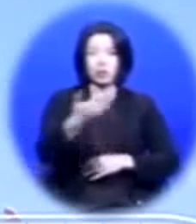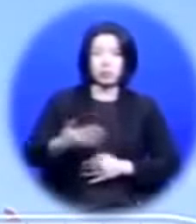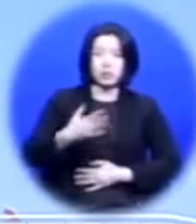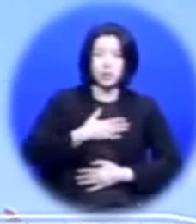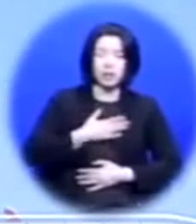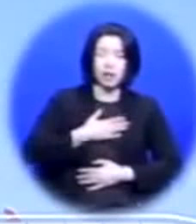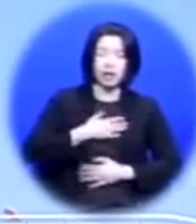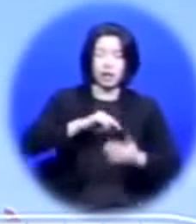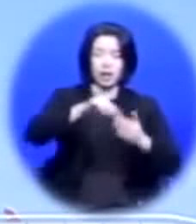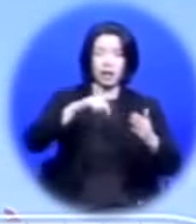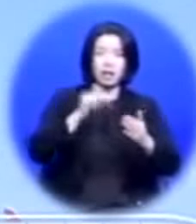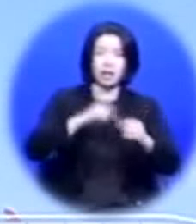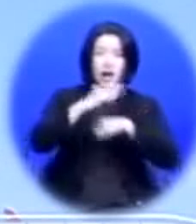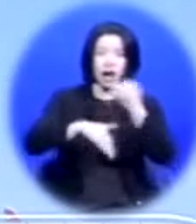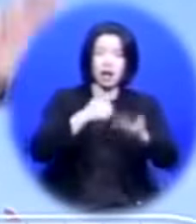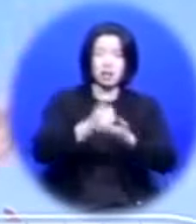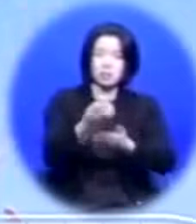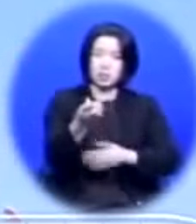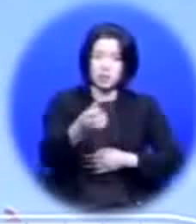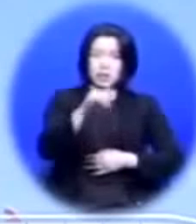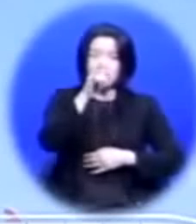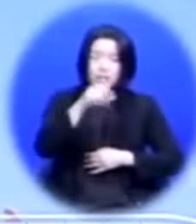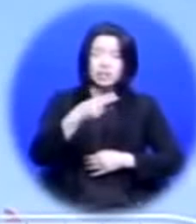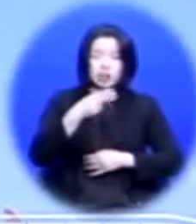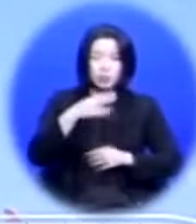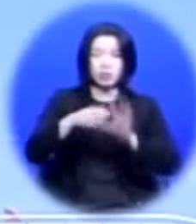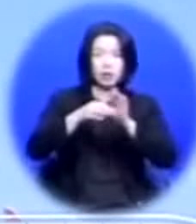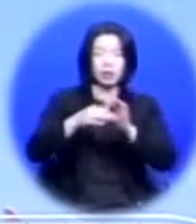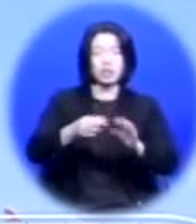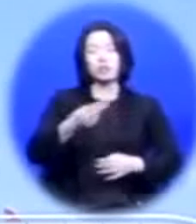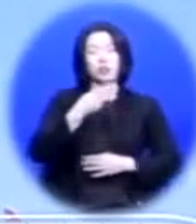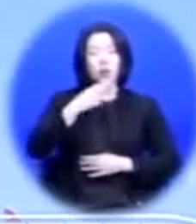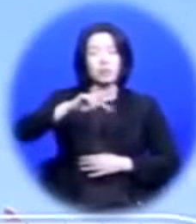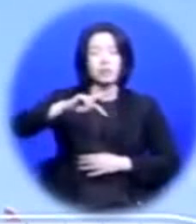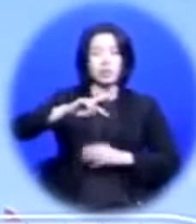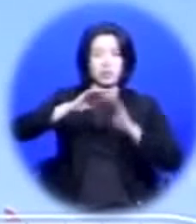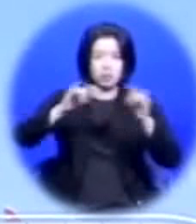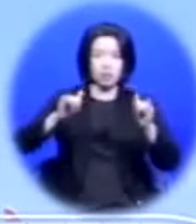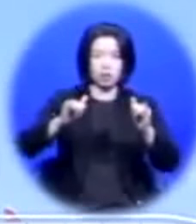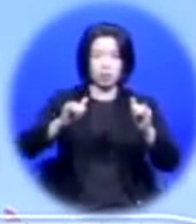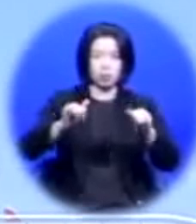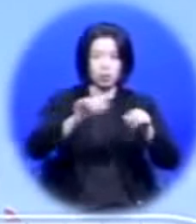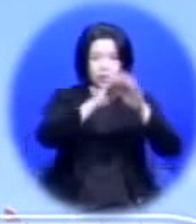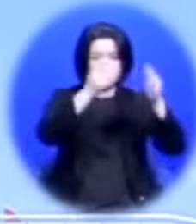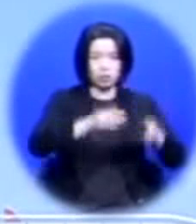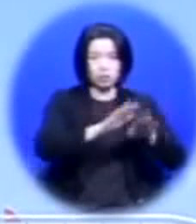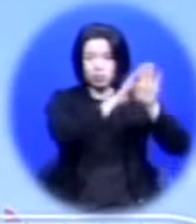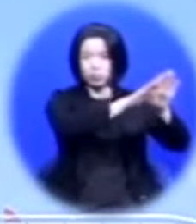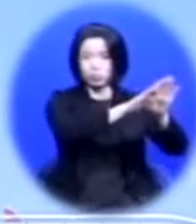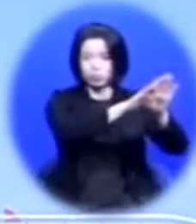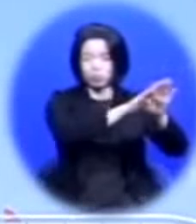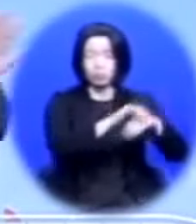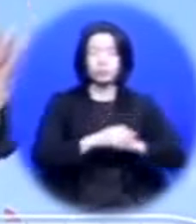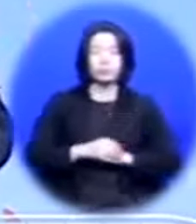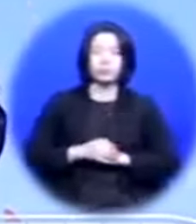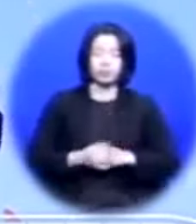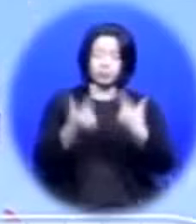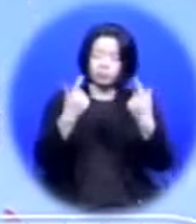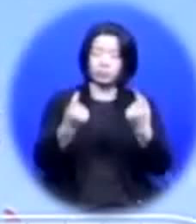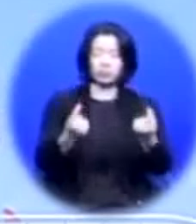안에 하나님의 씨가 있는지 없는지도 관심이 없는 사람 그 찬장 속에다가 올려 놓은 거지요 맨